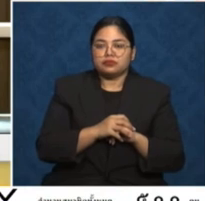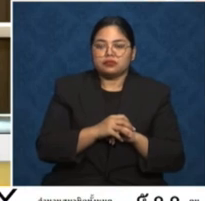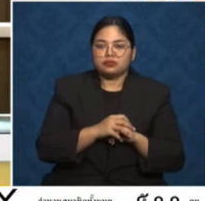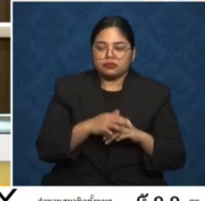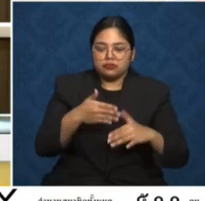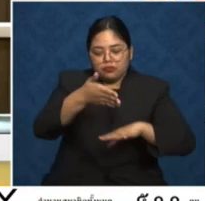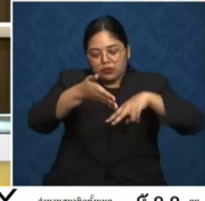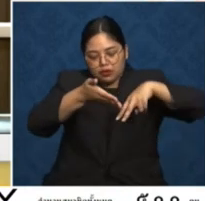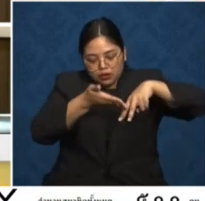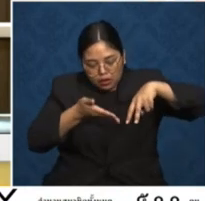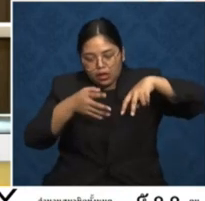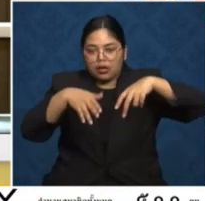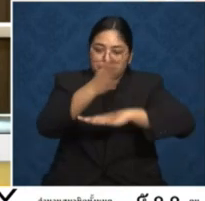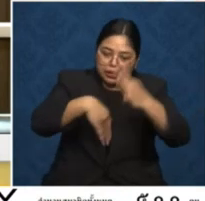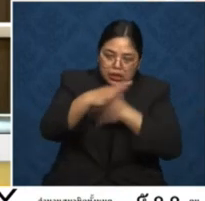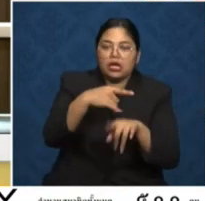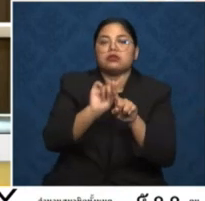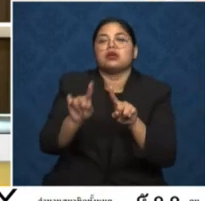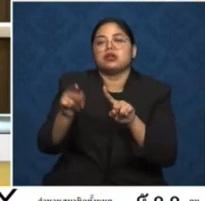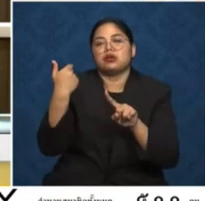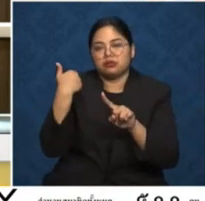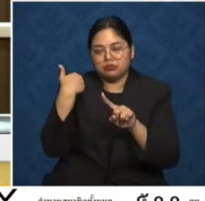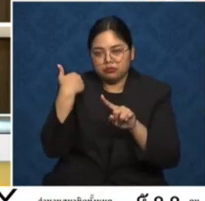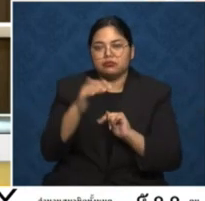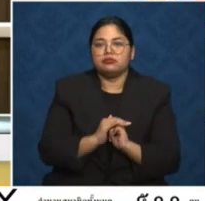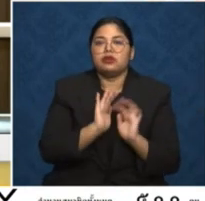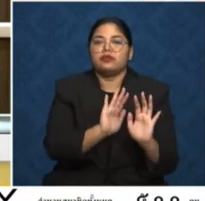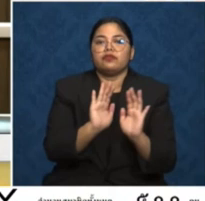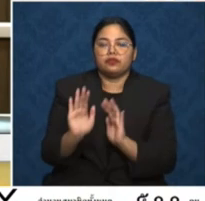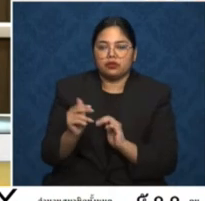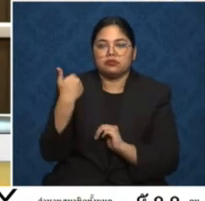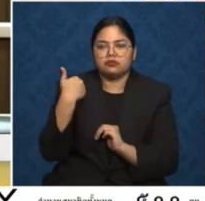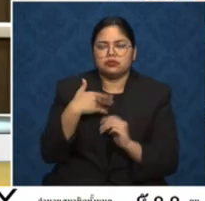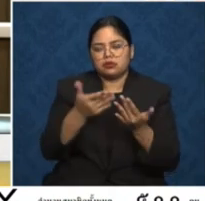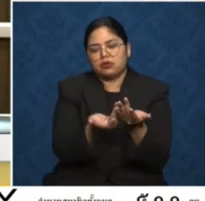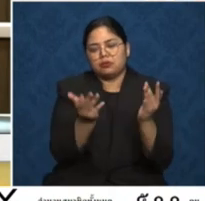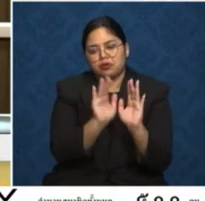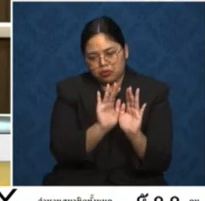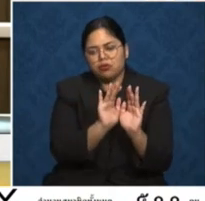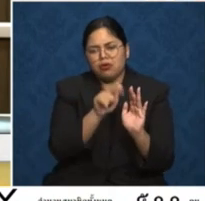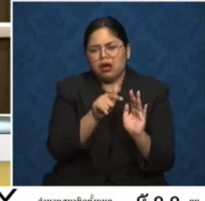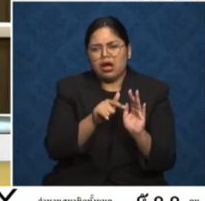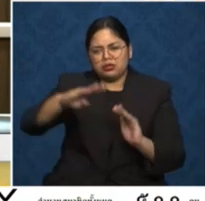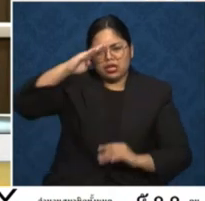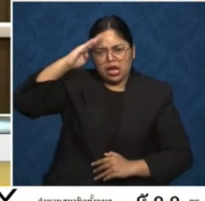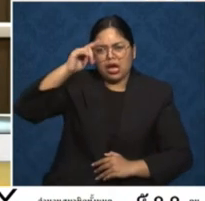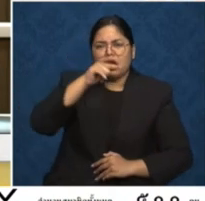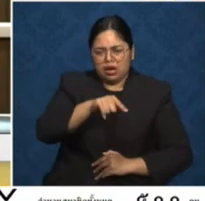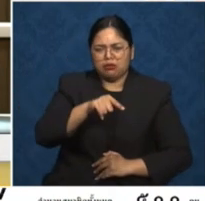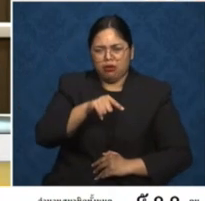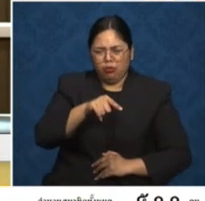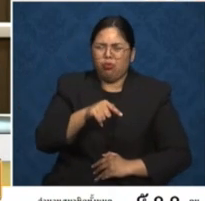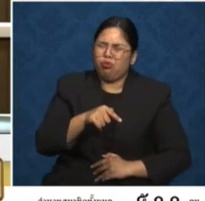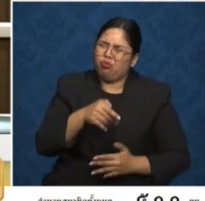ข้งเสียขาหรือว่าพิการอะไรต่างๆนานาเหล่านี้อันนั้นครอบครัวทหารผ่านศึกก็ลำบากอันนั้นก็ขอฝาก